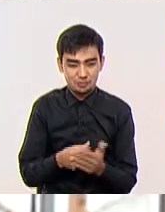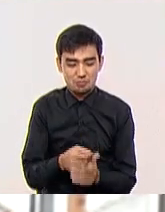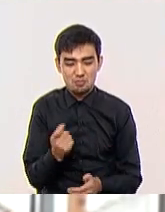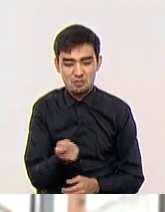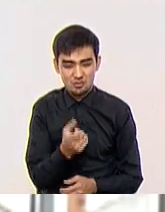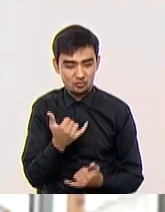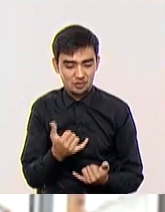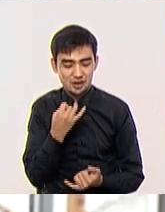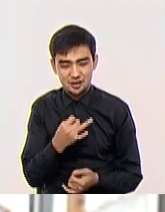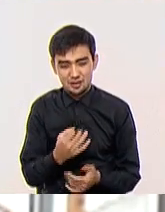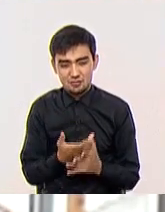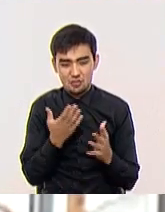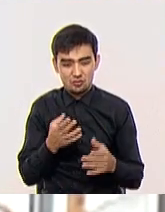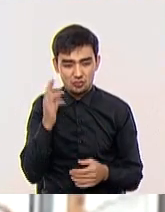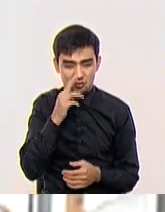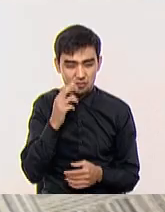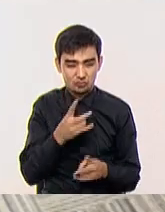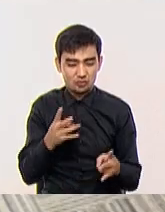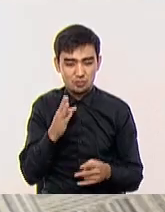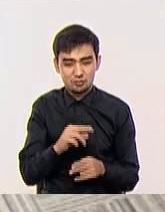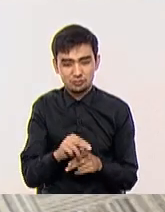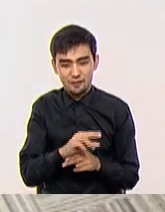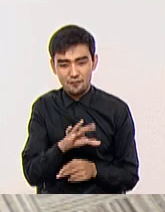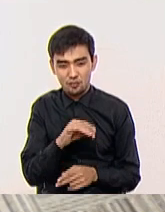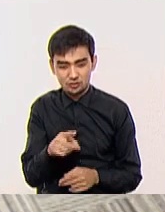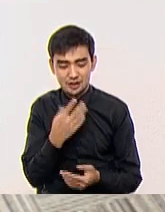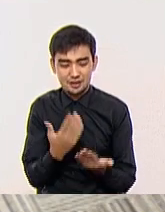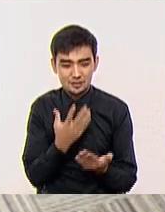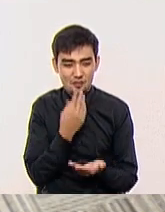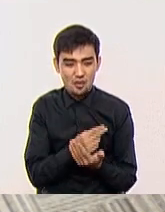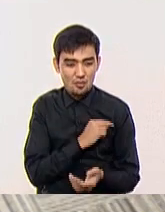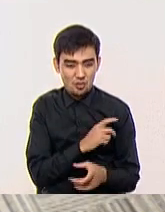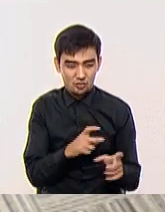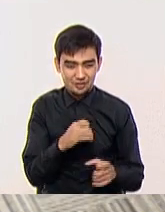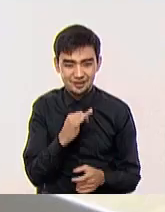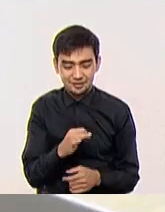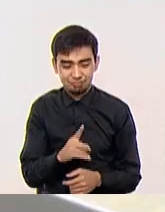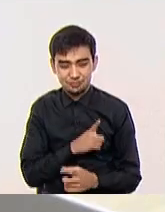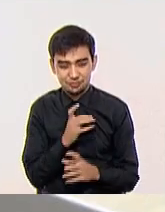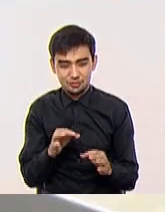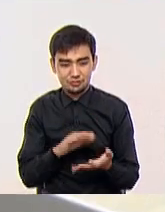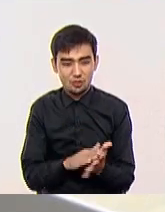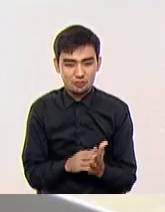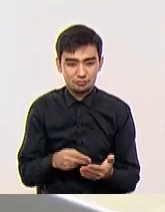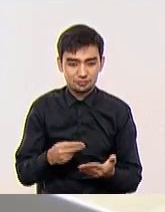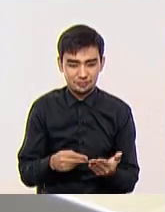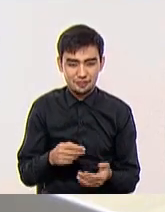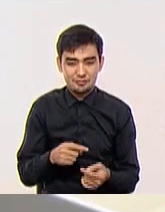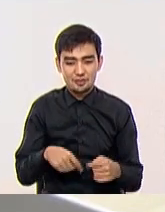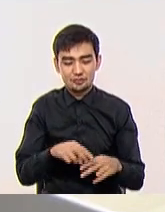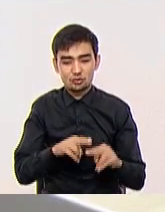мало. Часто приходится переучивать выпускников вузов или своих сотрудников. Эксперты предлагают заключать соглашения